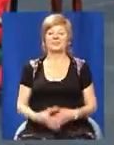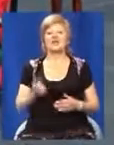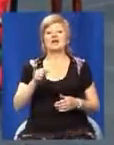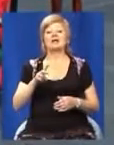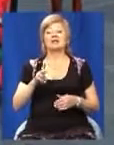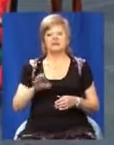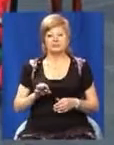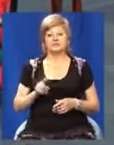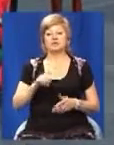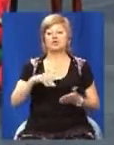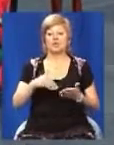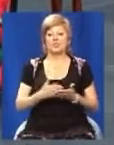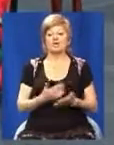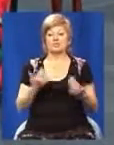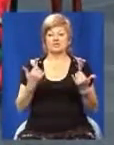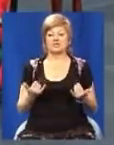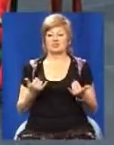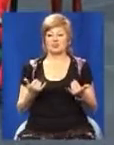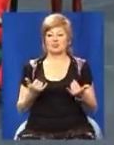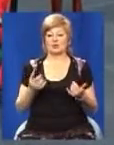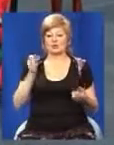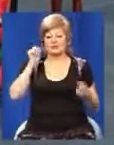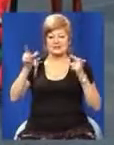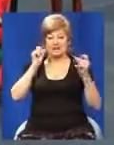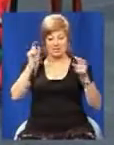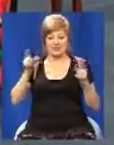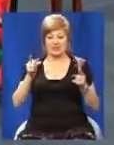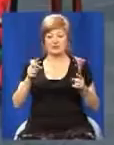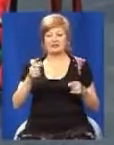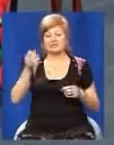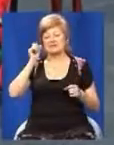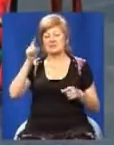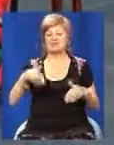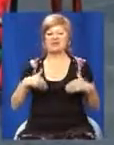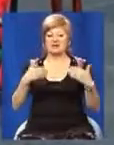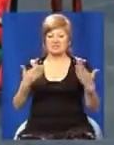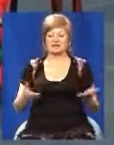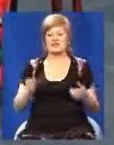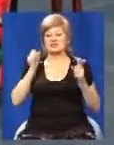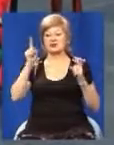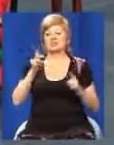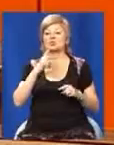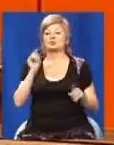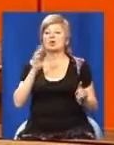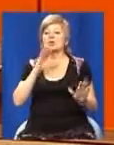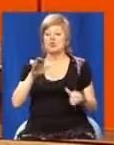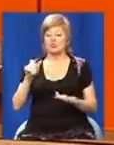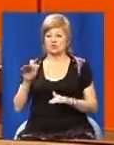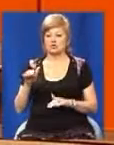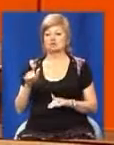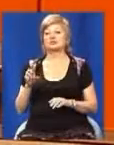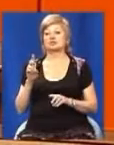Будько, ну ти знову сьогодні, знову за Будьком. Забула привітатись, тепер забуваю, що потрібно попрощатись. Говори.